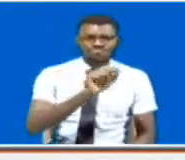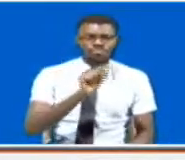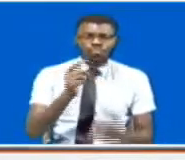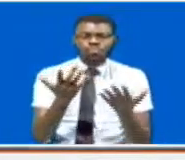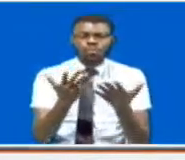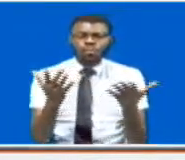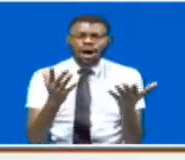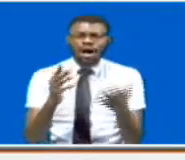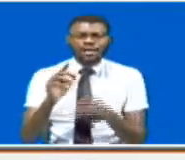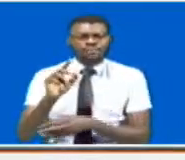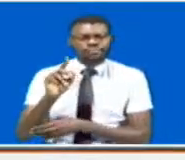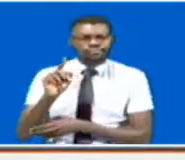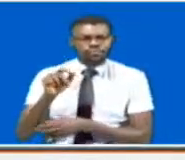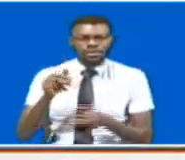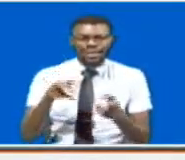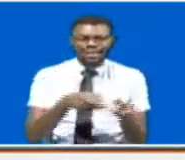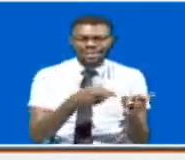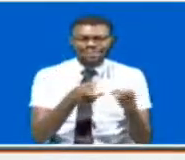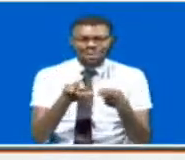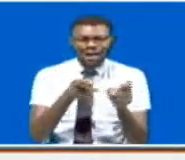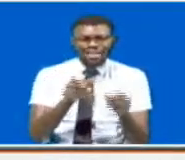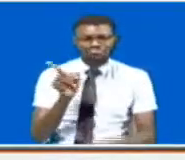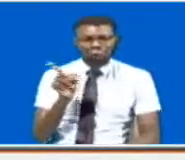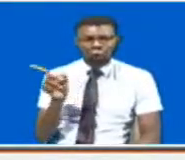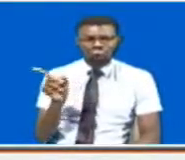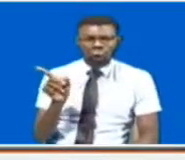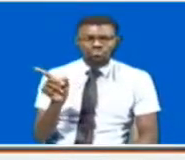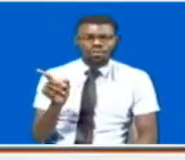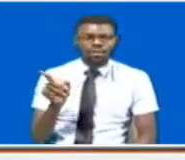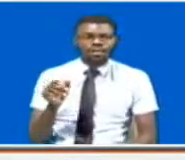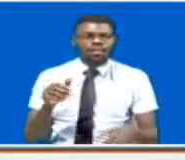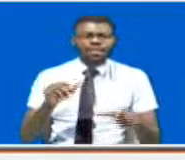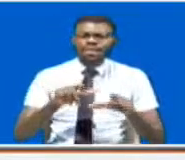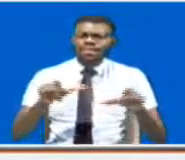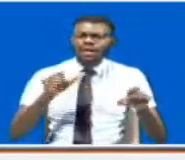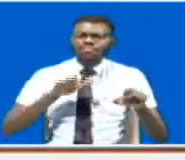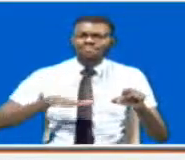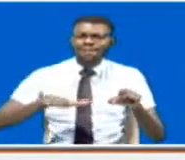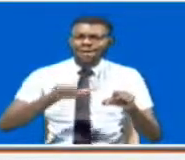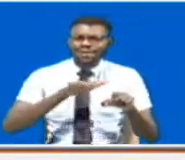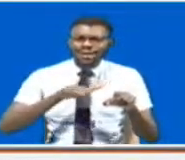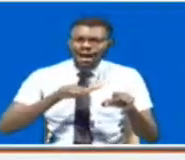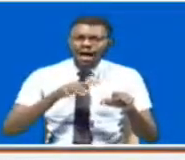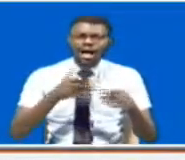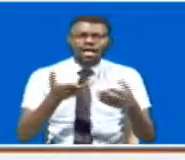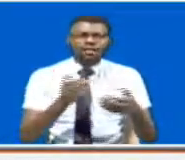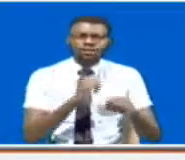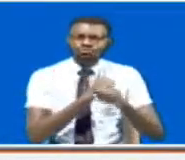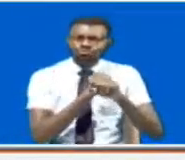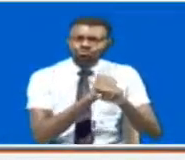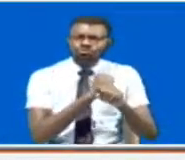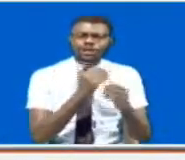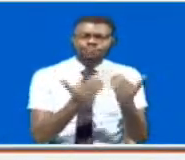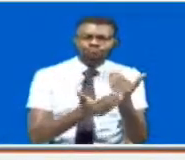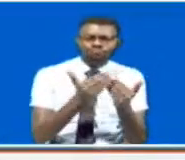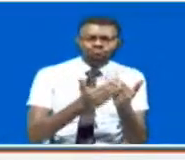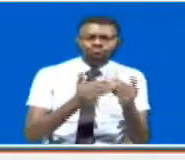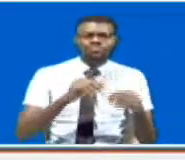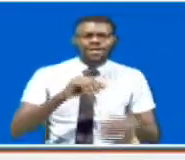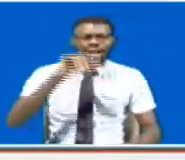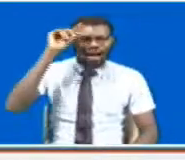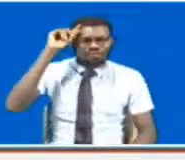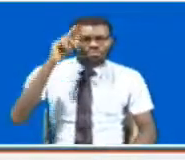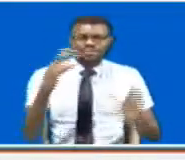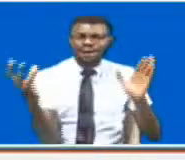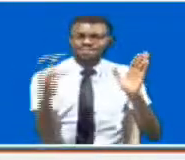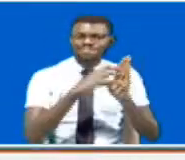ya kitaifa ya kisiwa cha Kitise Punguti, ambayo ni eneo lililohifadhiwa na kutangazwa kwenye gazeti la serikali